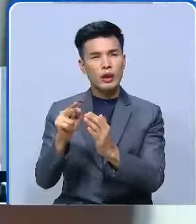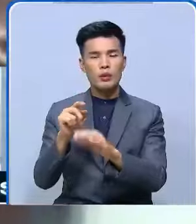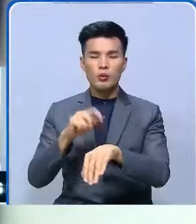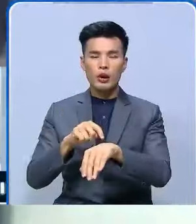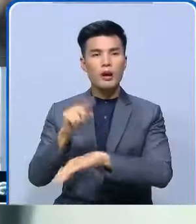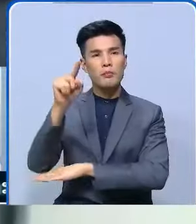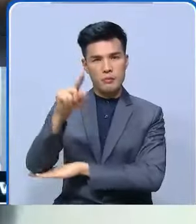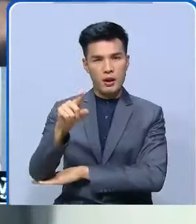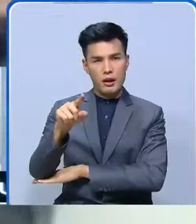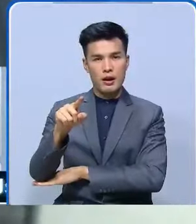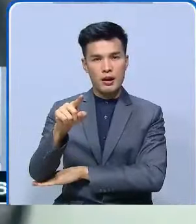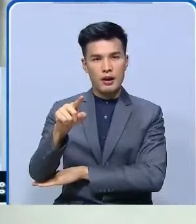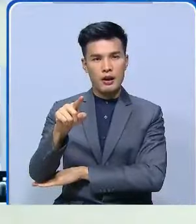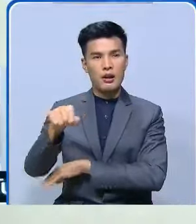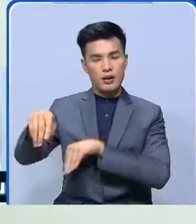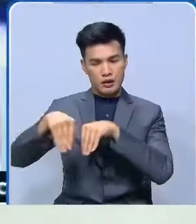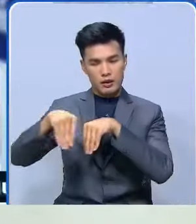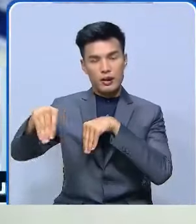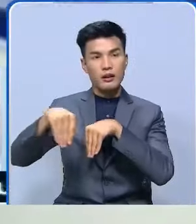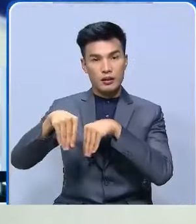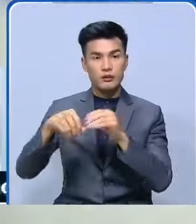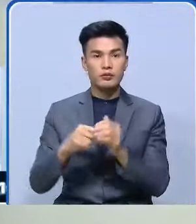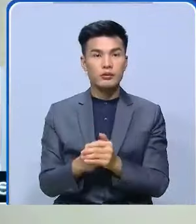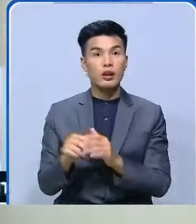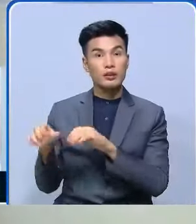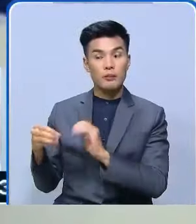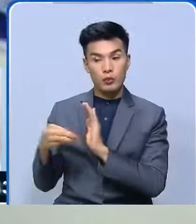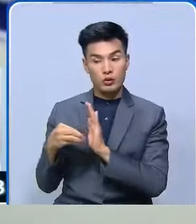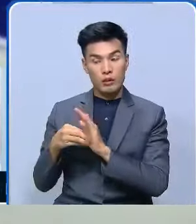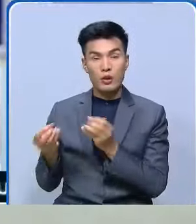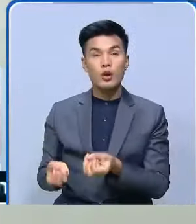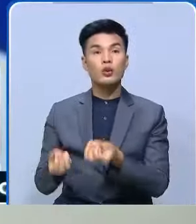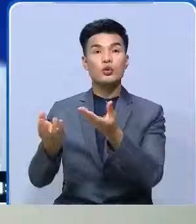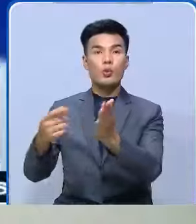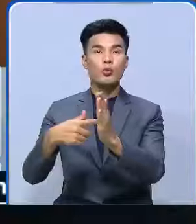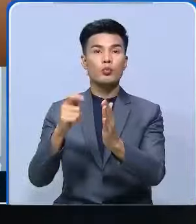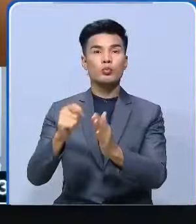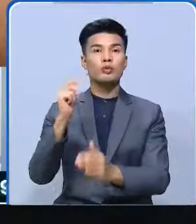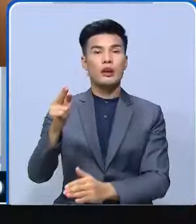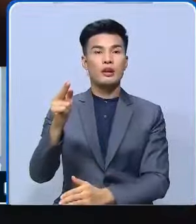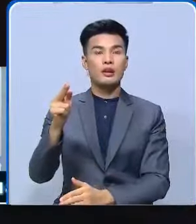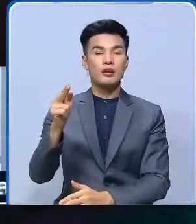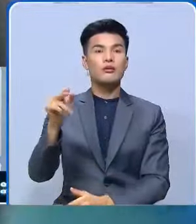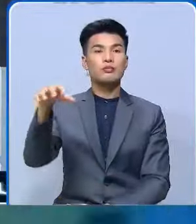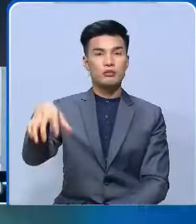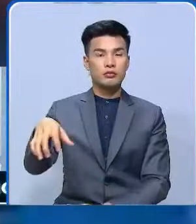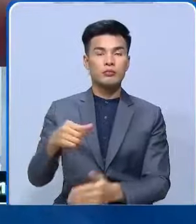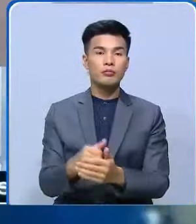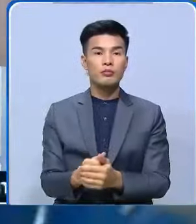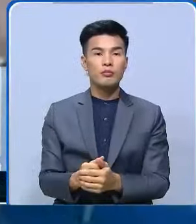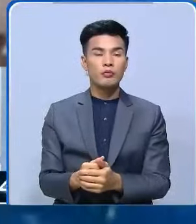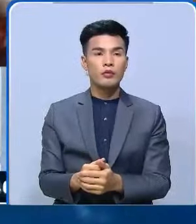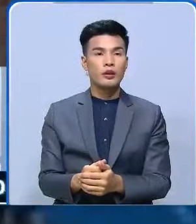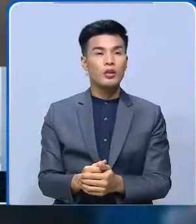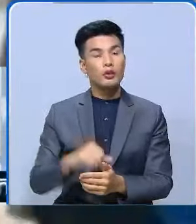บ่ายๆนี่แหละ มัน อุทัยธานีก็ไม่ได้ไกลมาก ค่ะก็คือจับได้ที่กรุงเทพจากนั้นก็นำตัวไปท้องที่เกิดเหตุนะคะส่วนทางคดีต